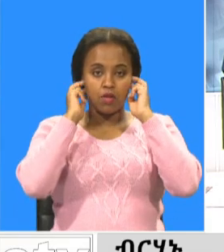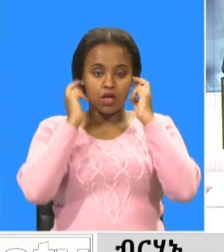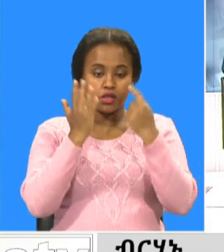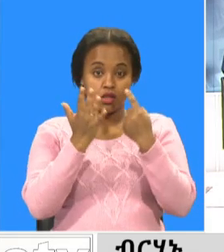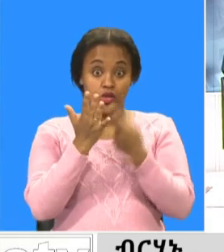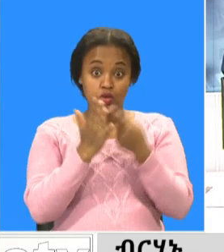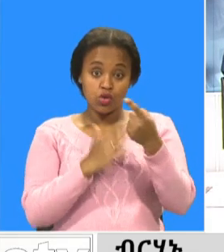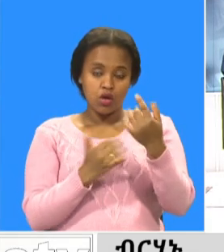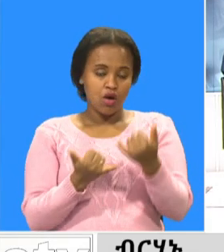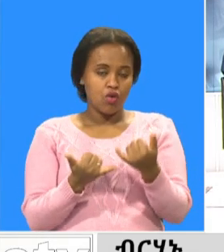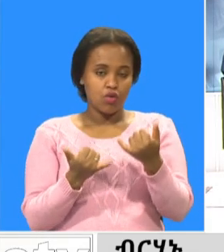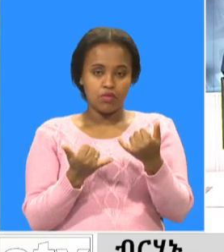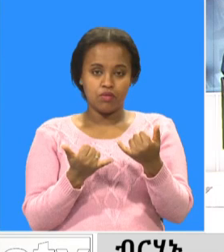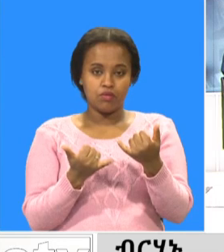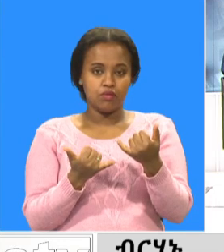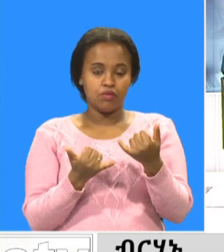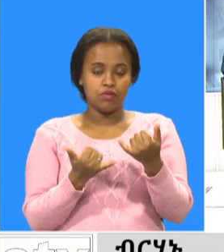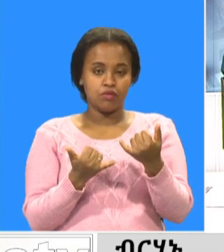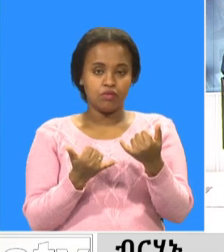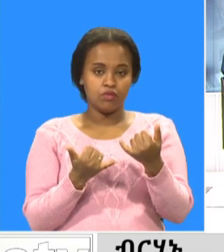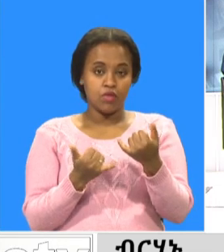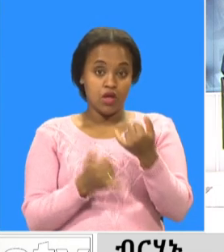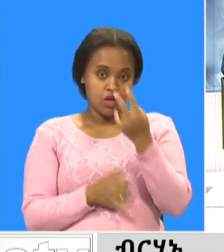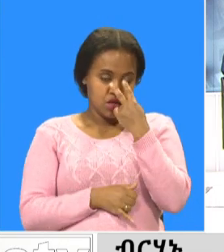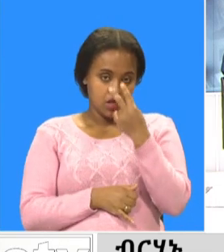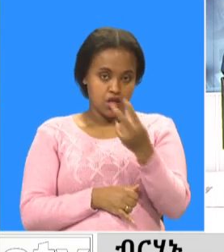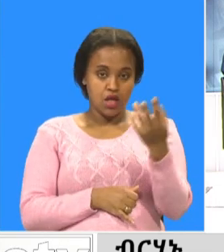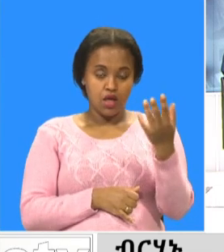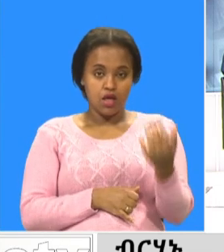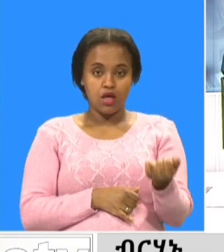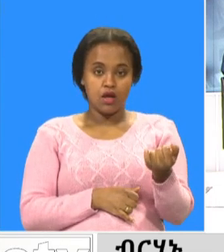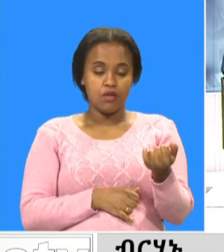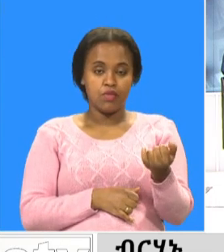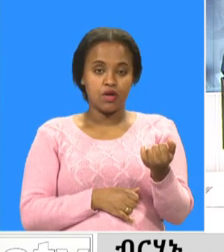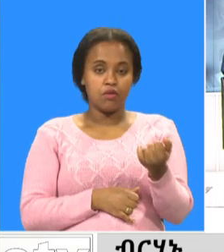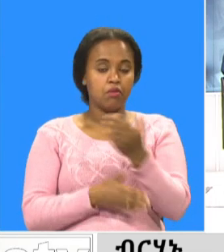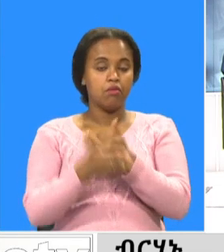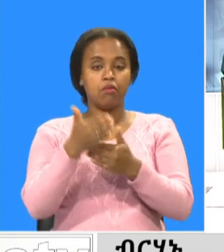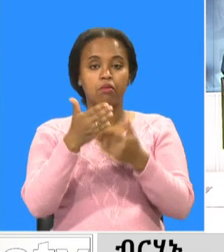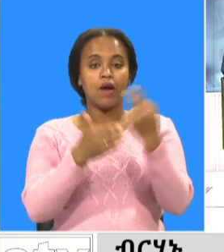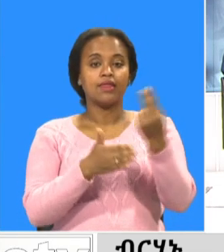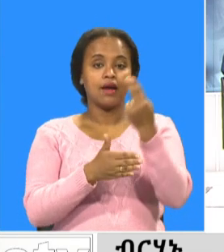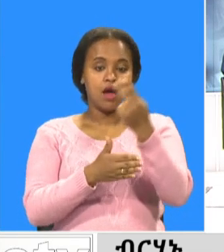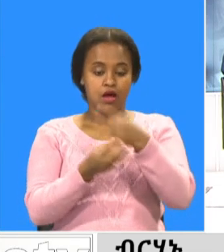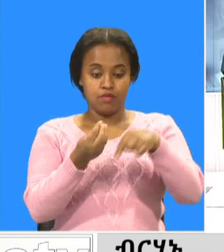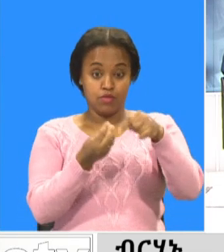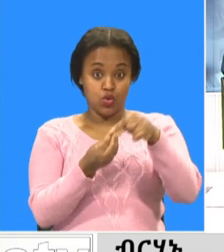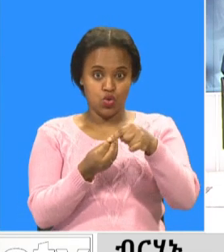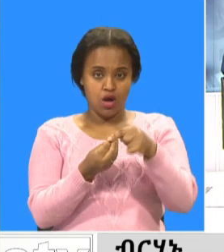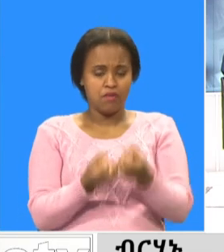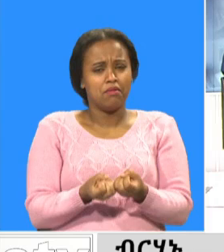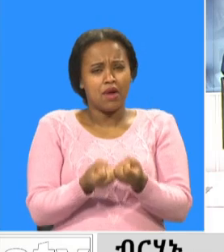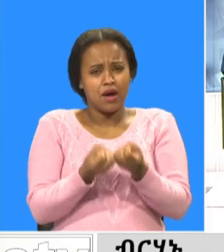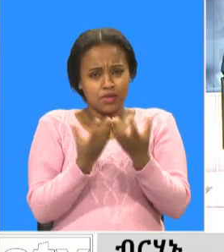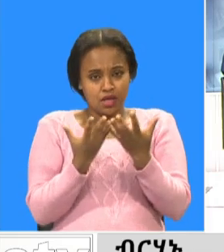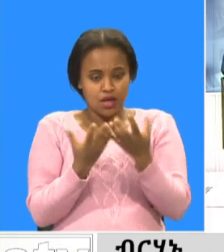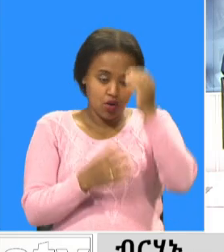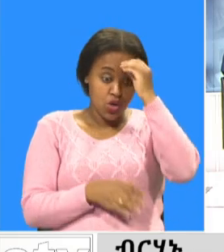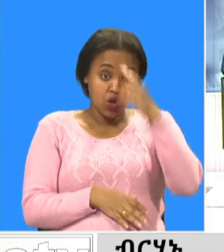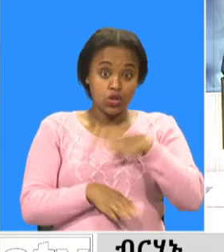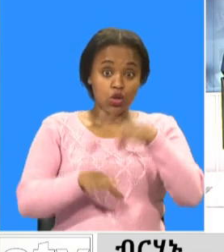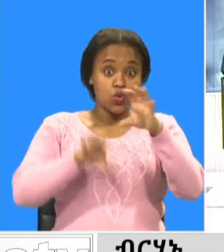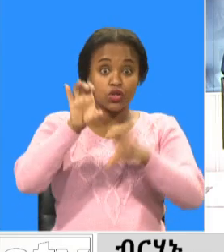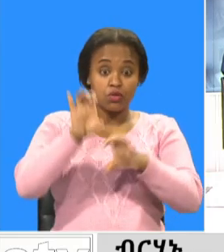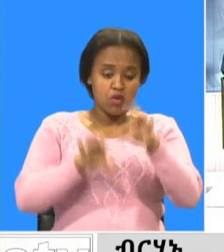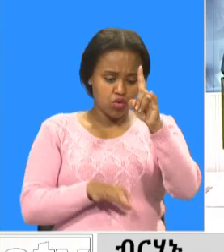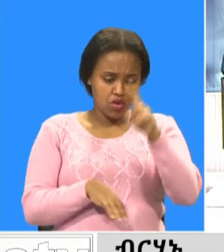እሱን አሁንም ራሱ ያው እየታየ ነበረ በአጠቃቀም ዙሪያ በአብዛኛው ሰዎች